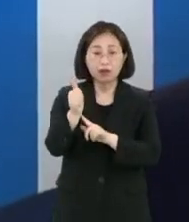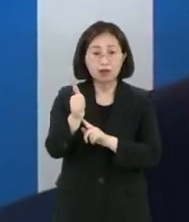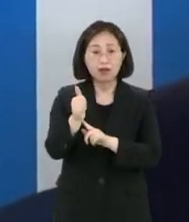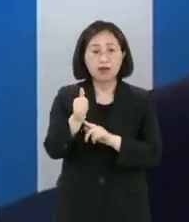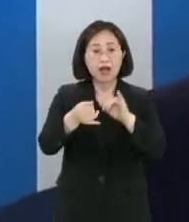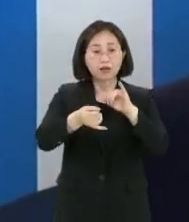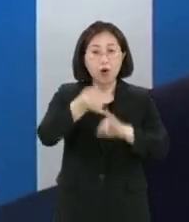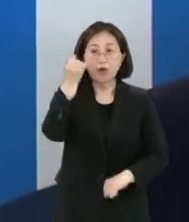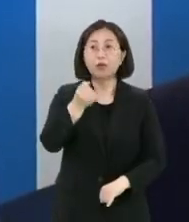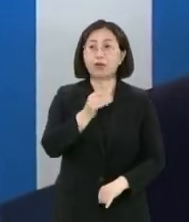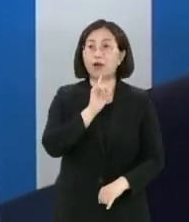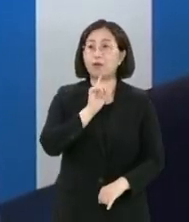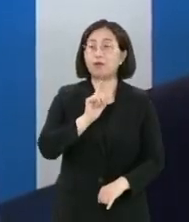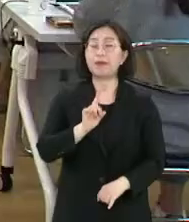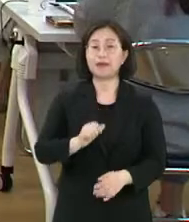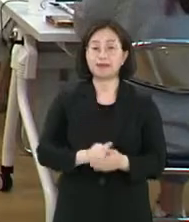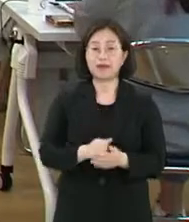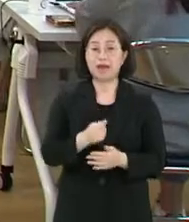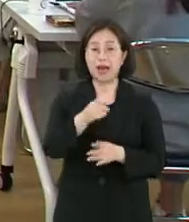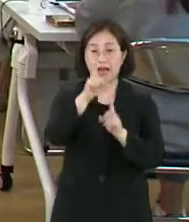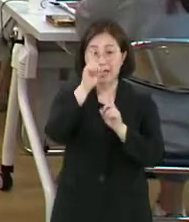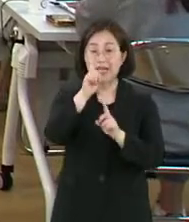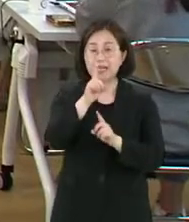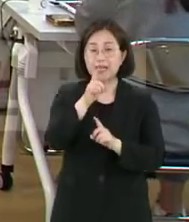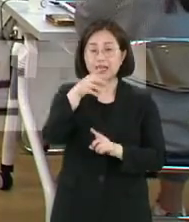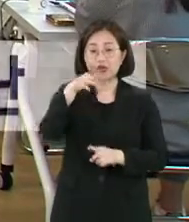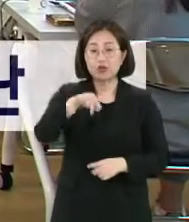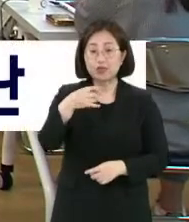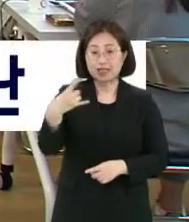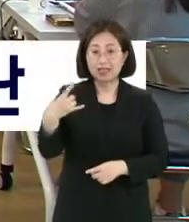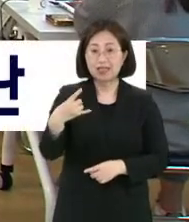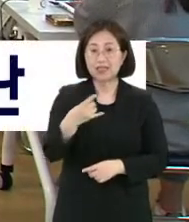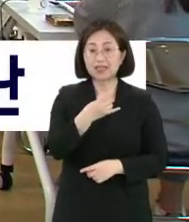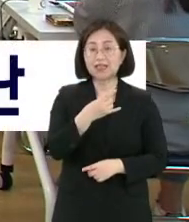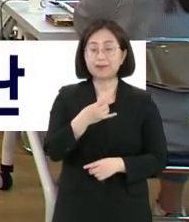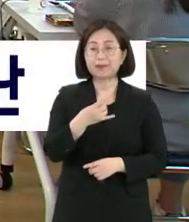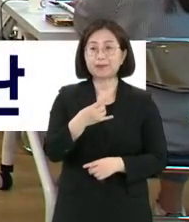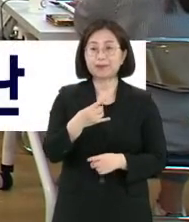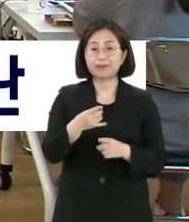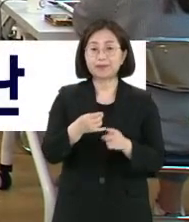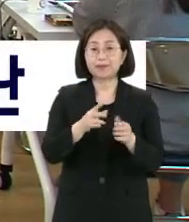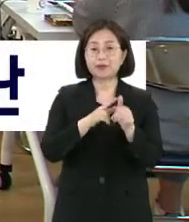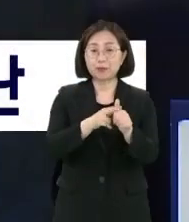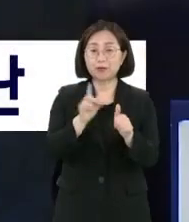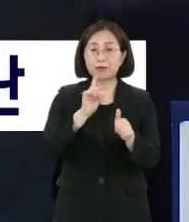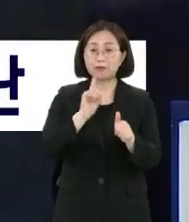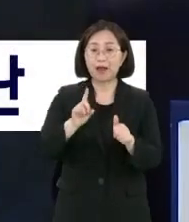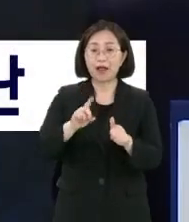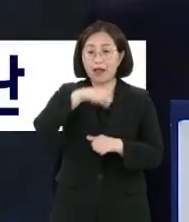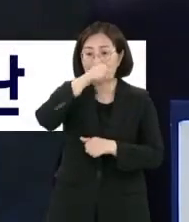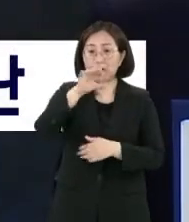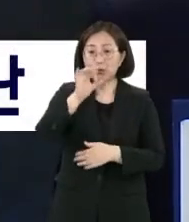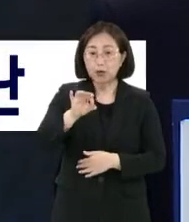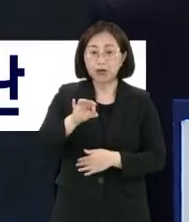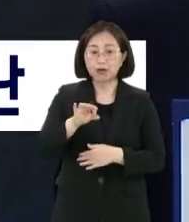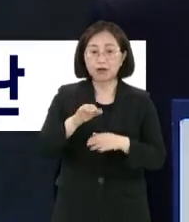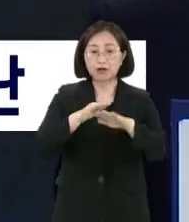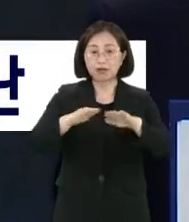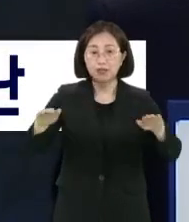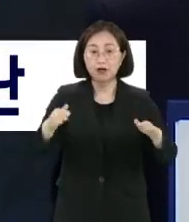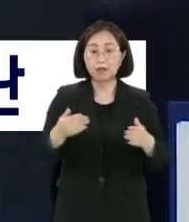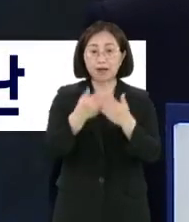비난했습니다. 민주당 이춘희 세종시장 후보는 기자회견을 열고 윤석열 정부의 첫 추경 예산안에서 지역균형 발전을 위한